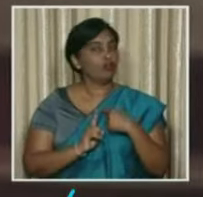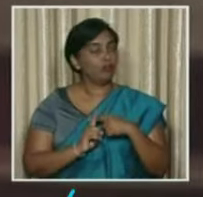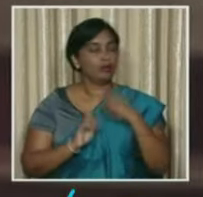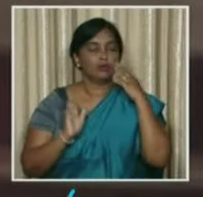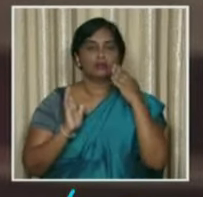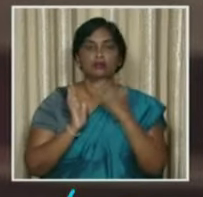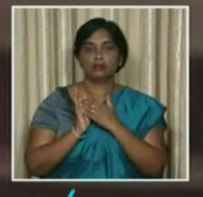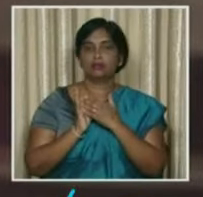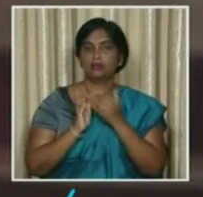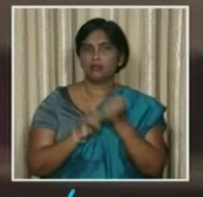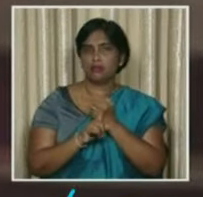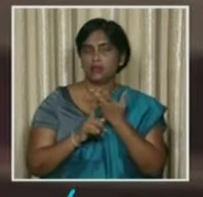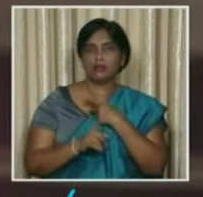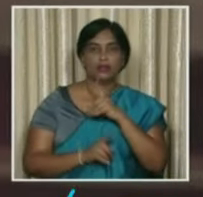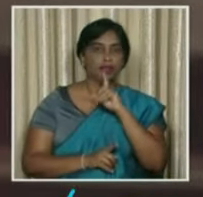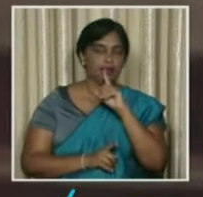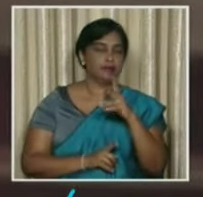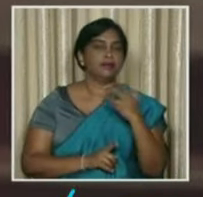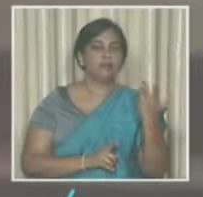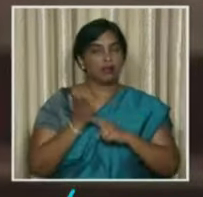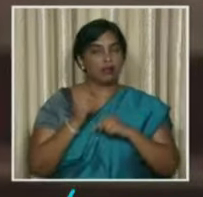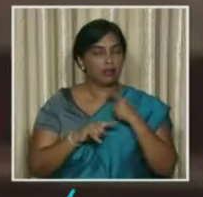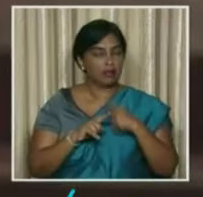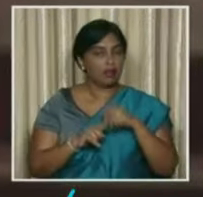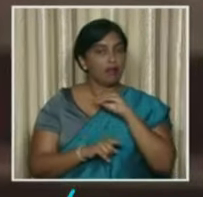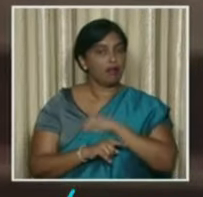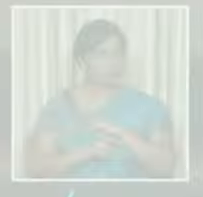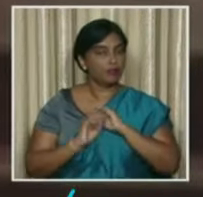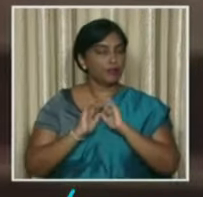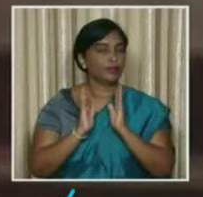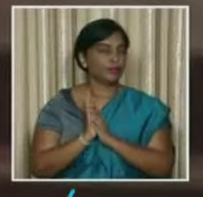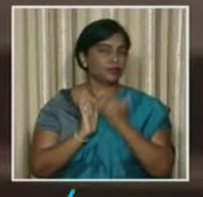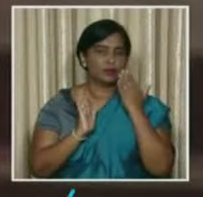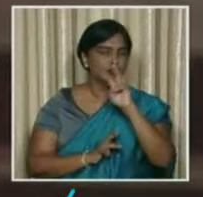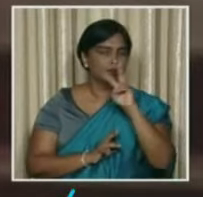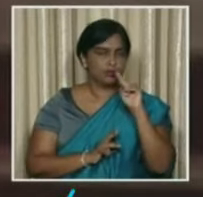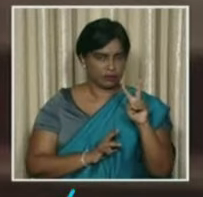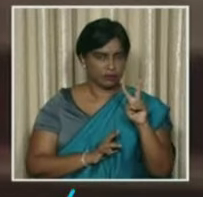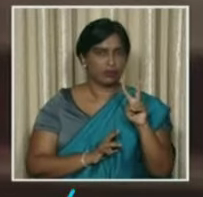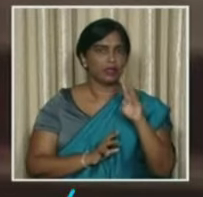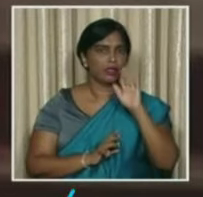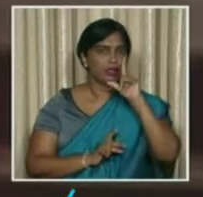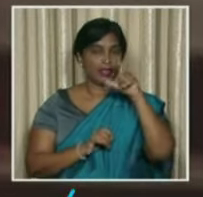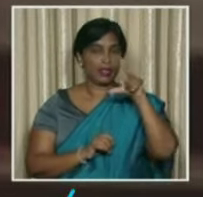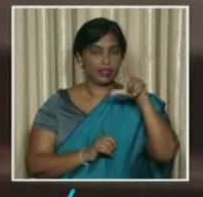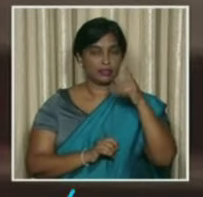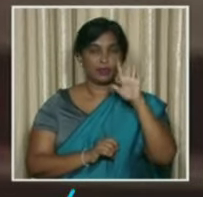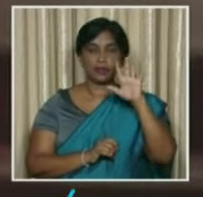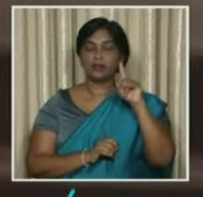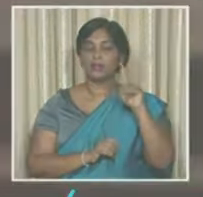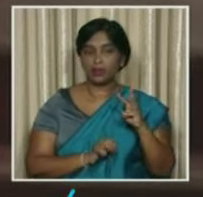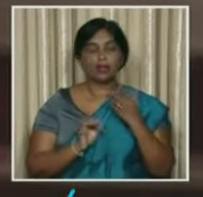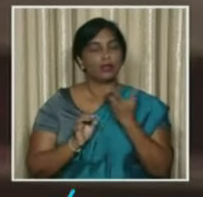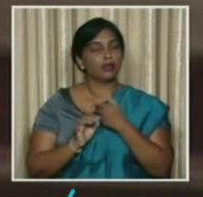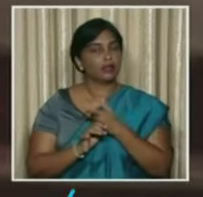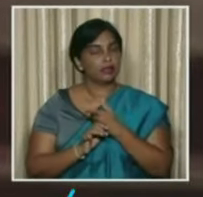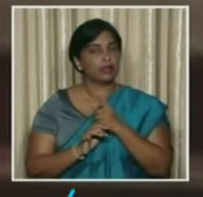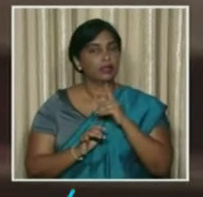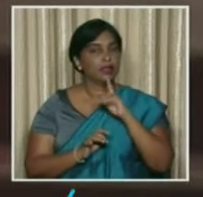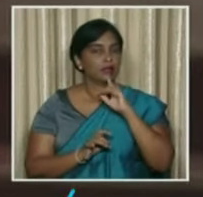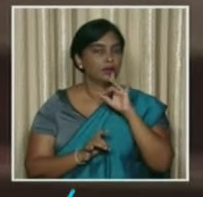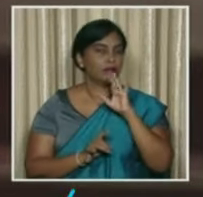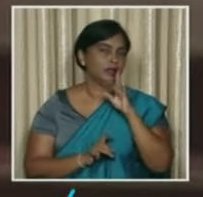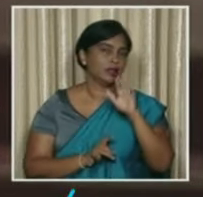කරුණු අලපෑ නැහැ කියලා කෙනෙකුට කියන්න බෑ ගරු කතානායකතුමනි. බැලුවොත් 2022 දී 7.3යි 2023 දී 100ට